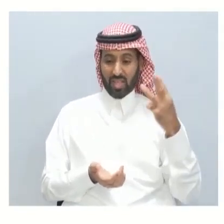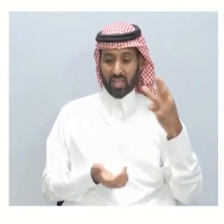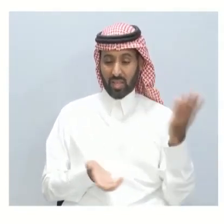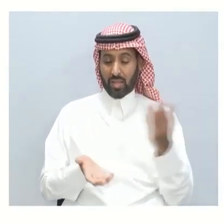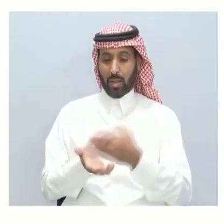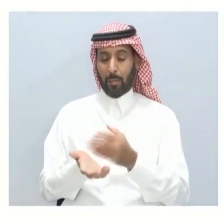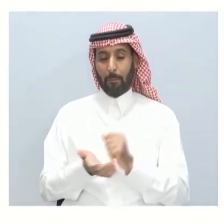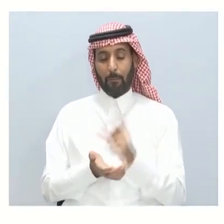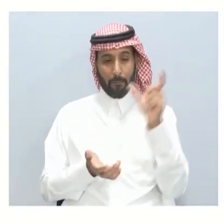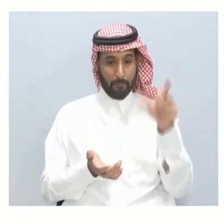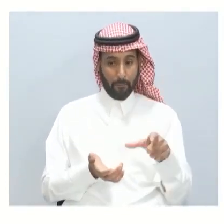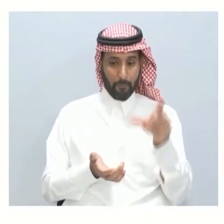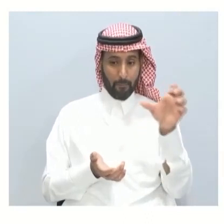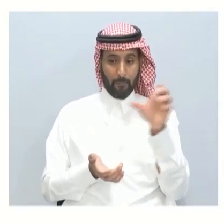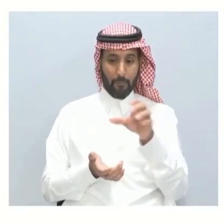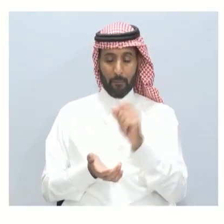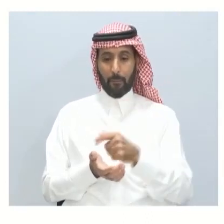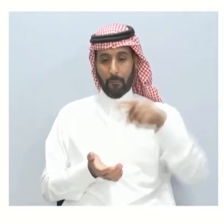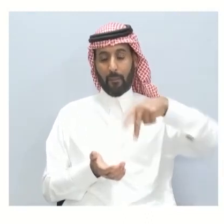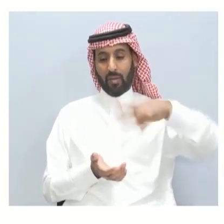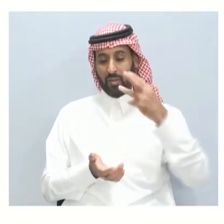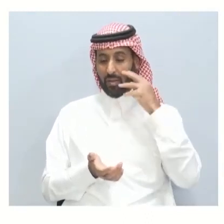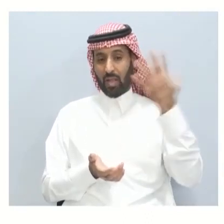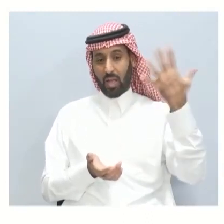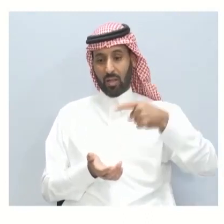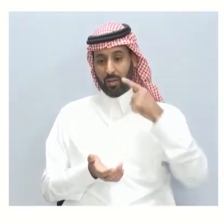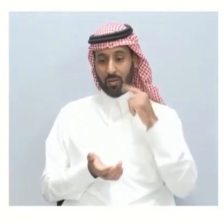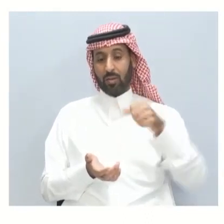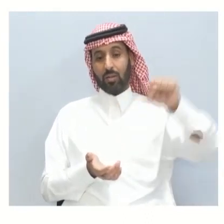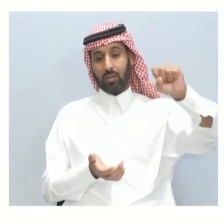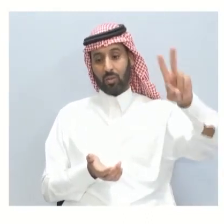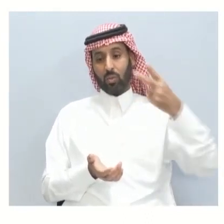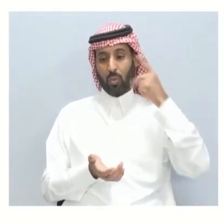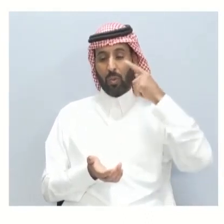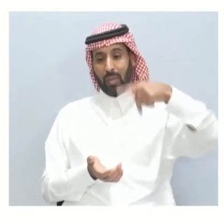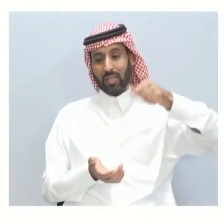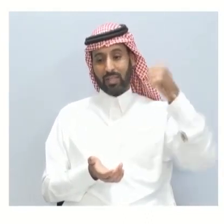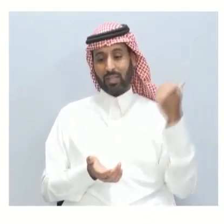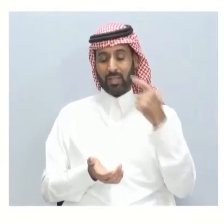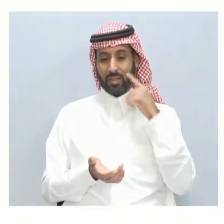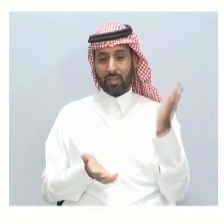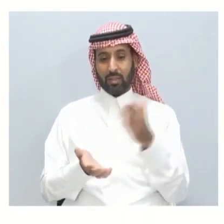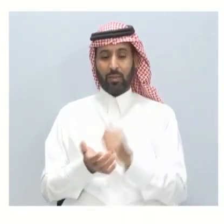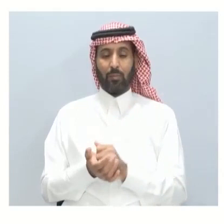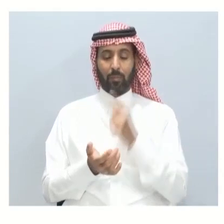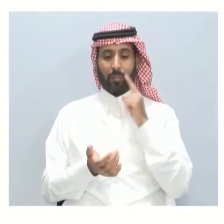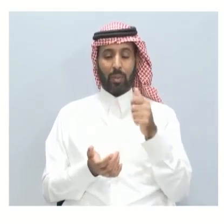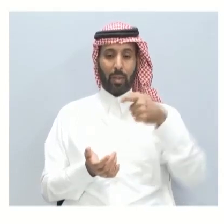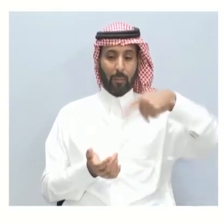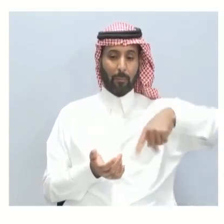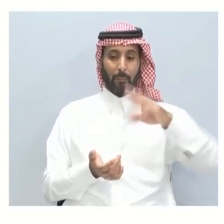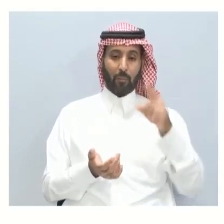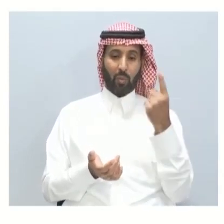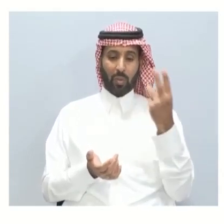1 هنا بي تو اذا بي ثري في المجموعه الخامسه عشر اس تو بي سكس هنا فئه البي